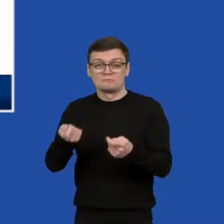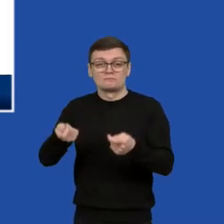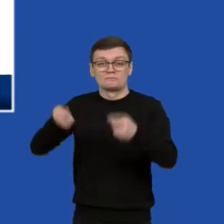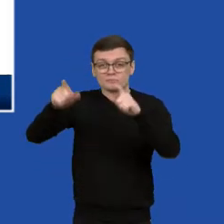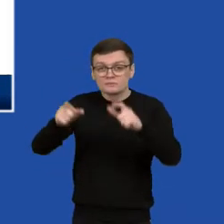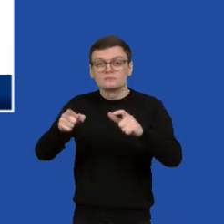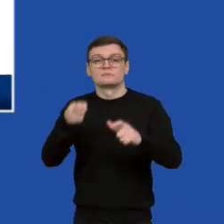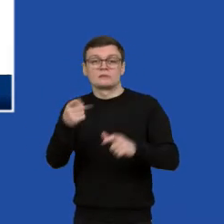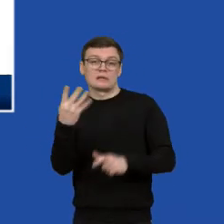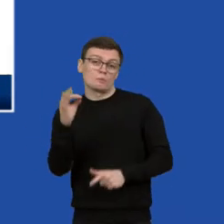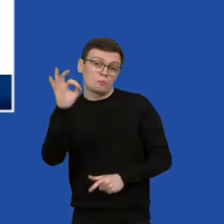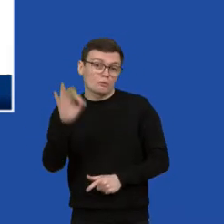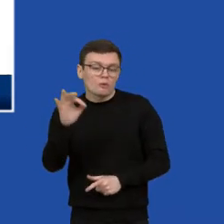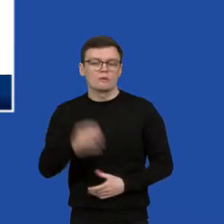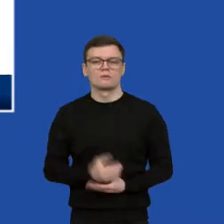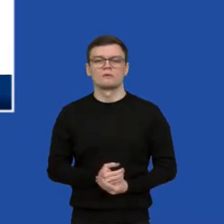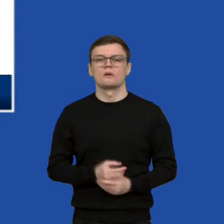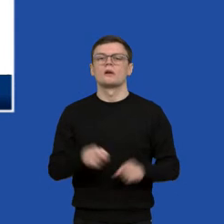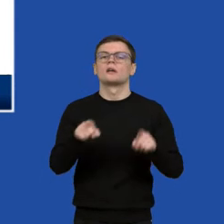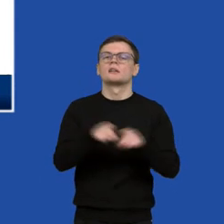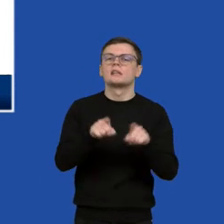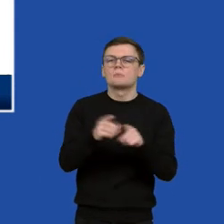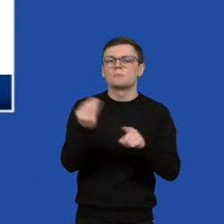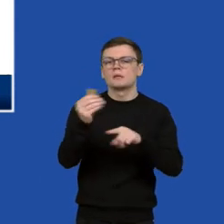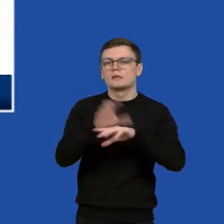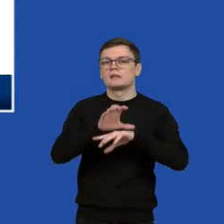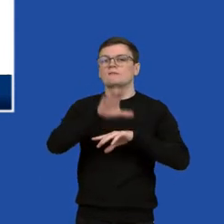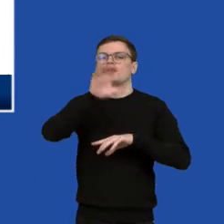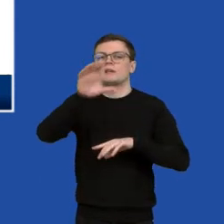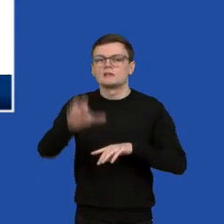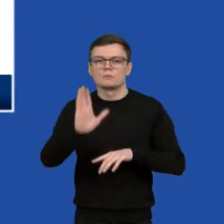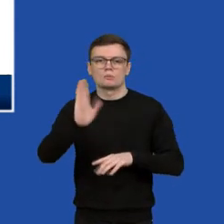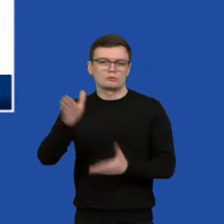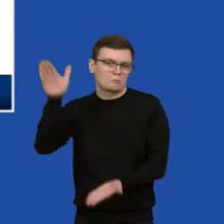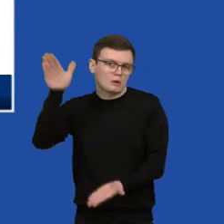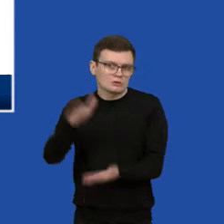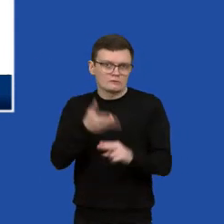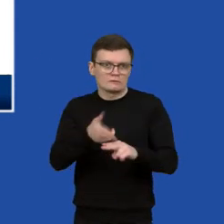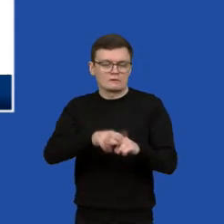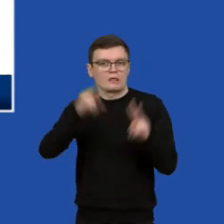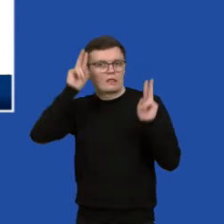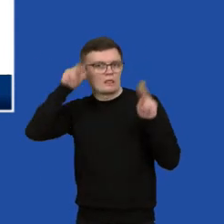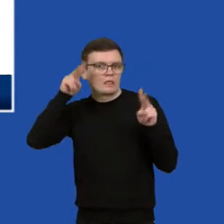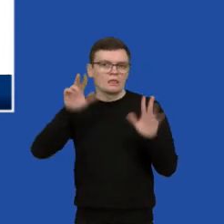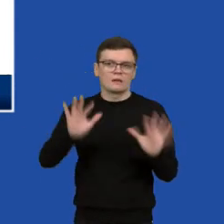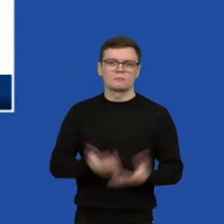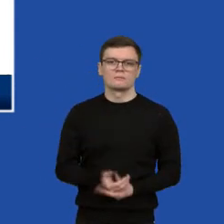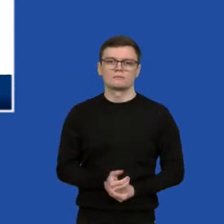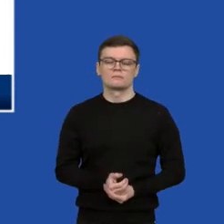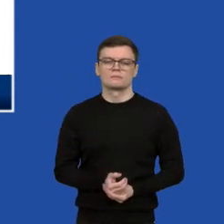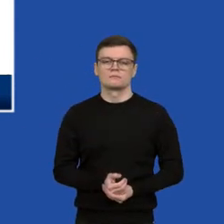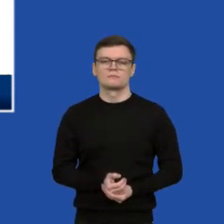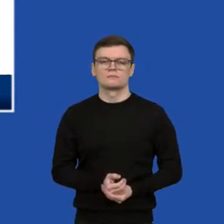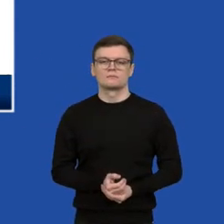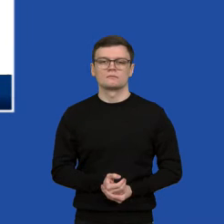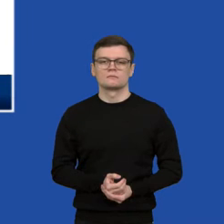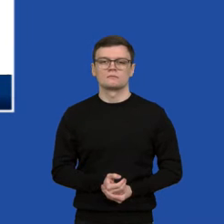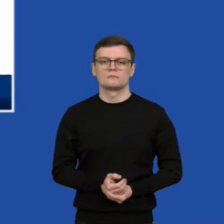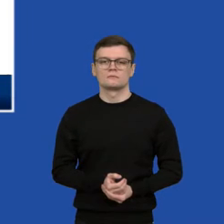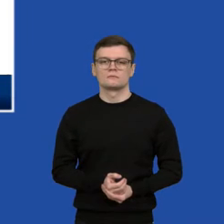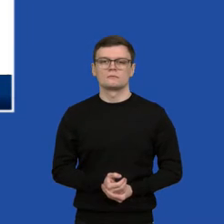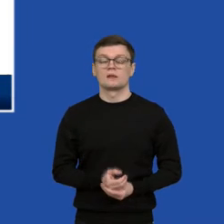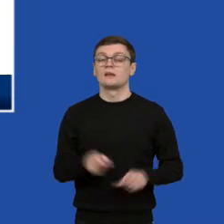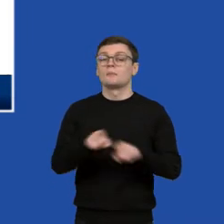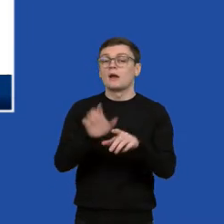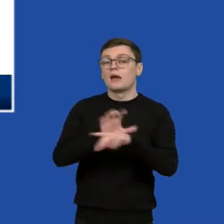prognozuojamos mažesnės investicijos dėl neapibrieštumo, taip pat eksportas turėtų trauktis vietoj planuoto augimo, taip